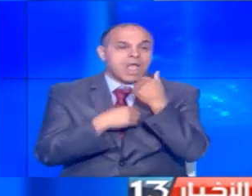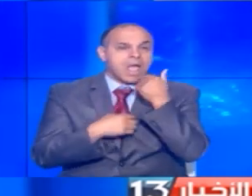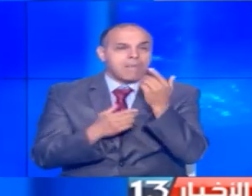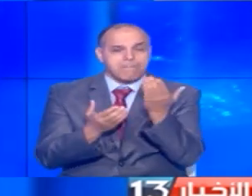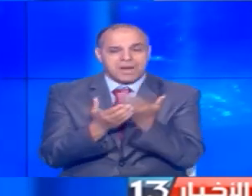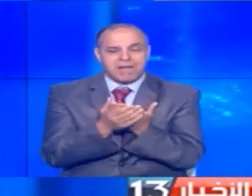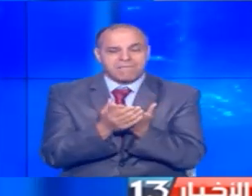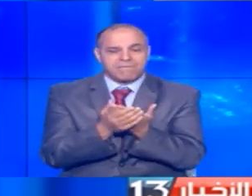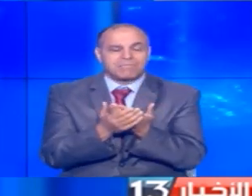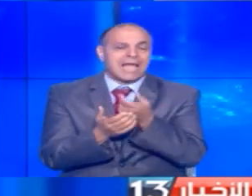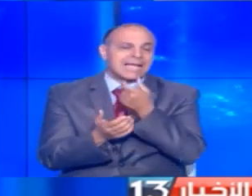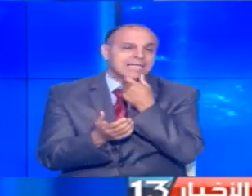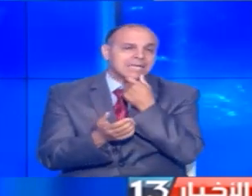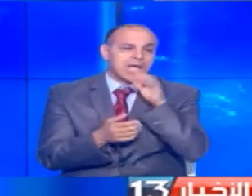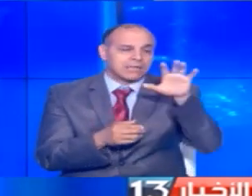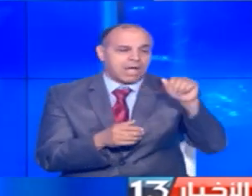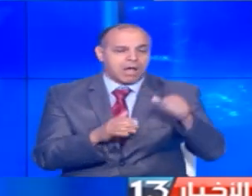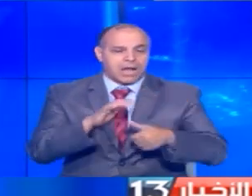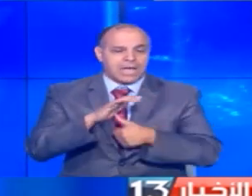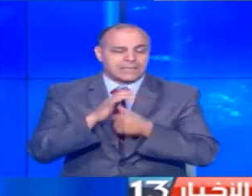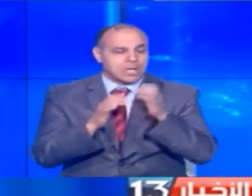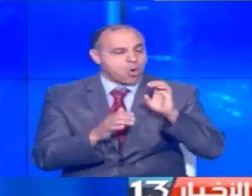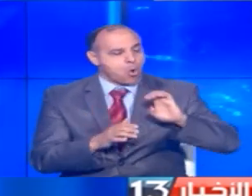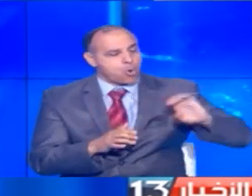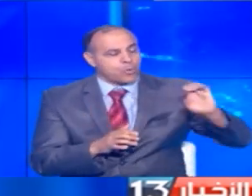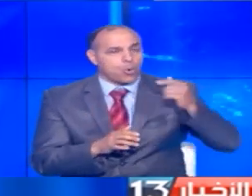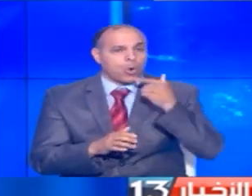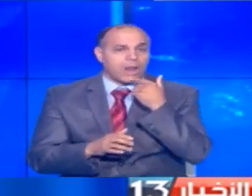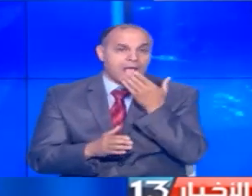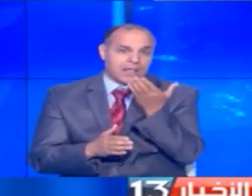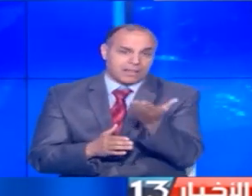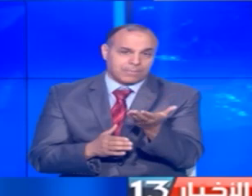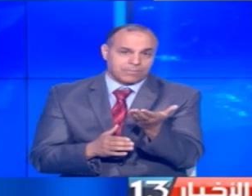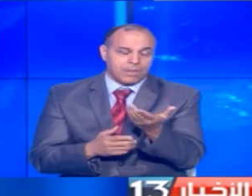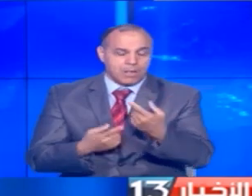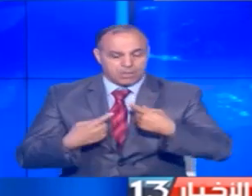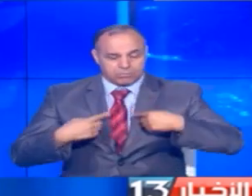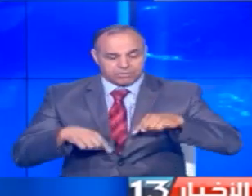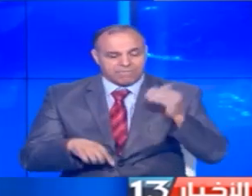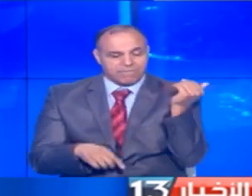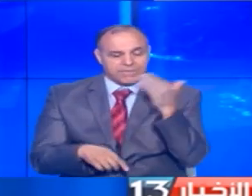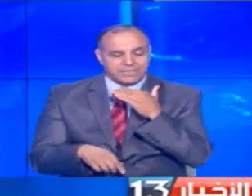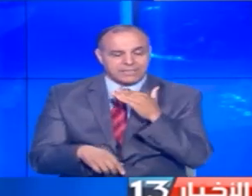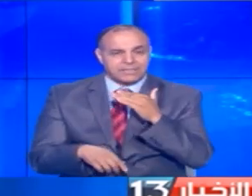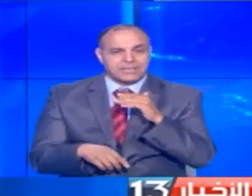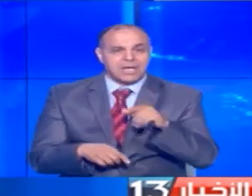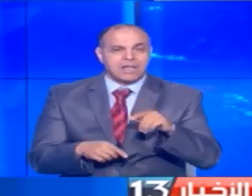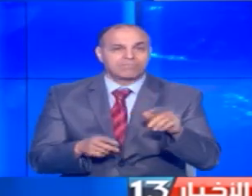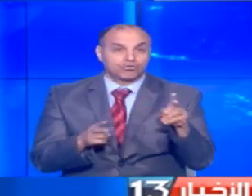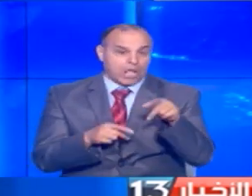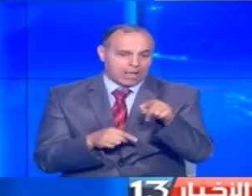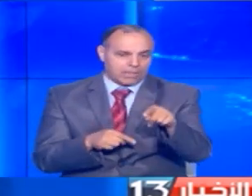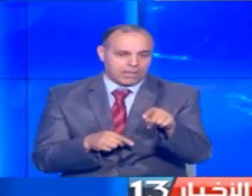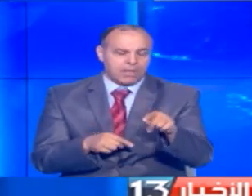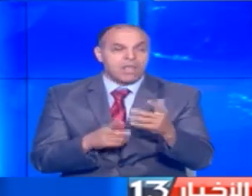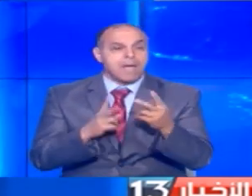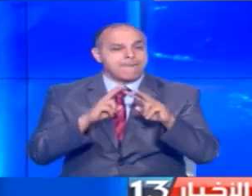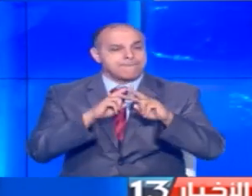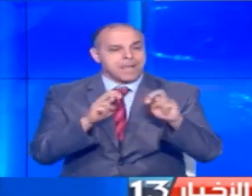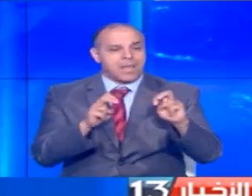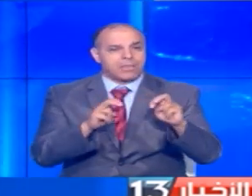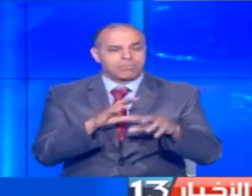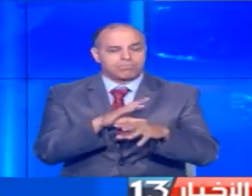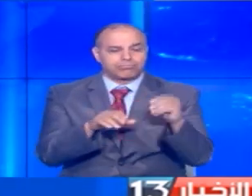ملف البريكسيت، دعا رئيس المجلس الأوروبي دونالد توسك إلى قمة طارئة هذا الخريف لمزيد التباحث حول